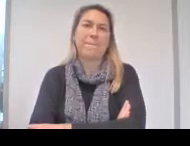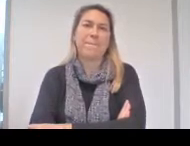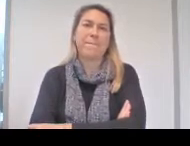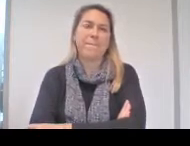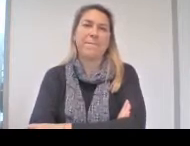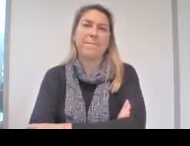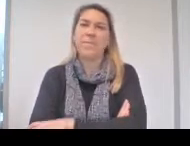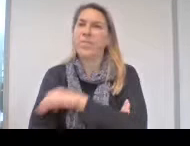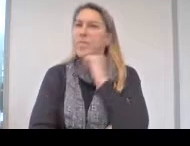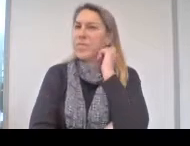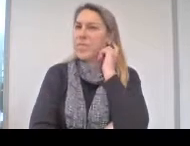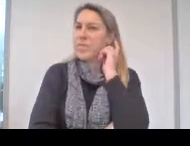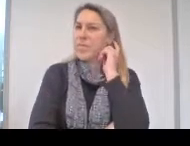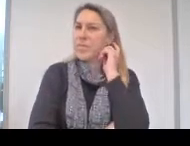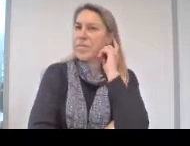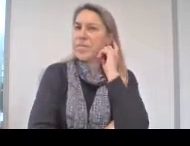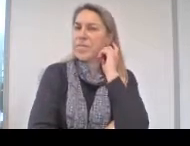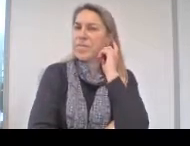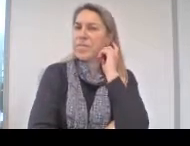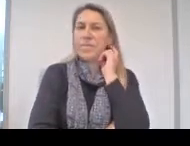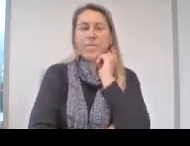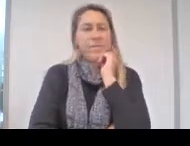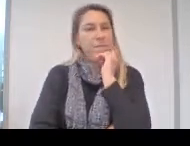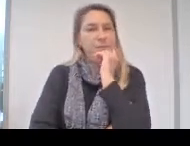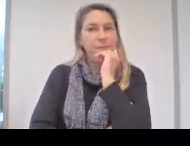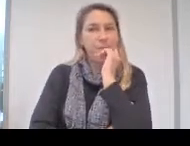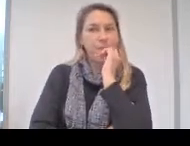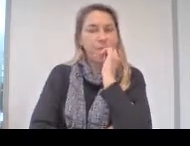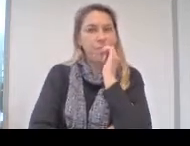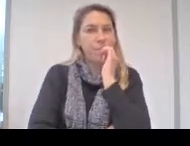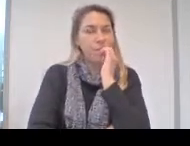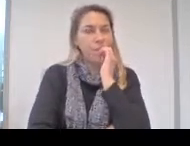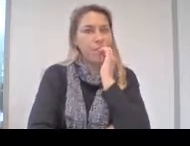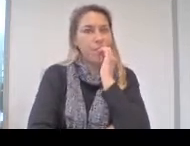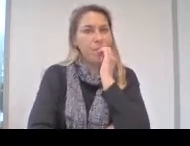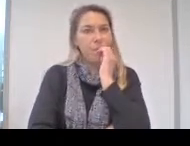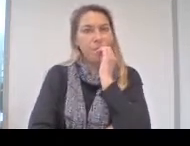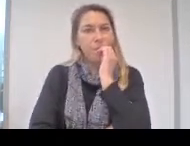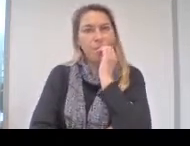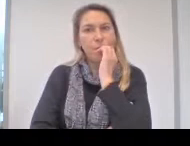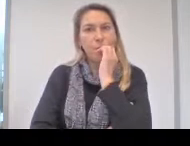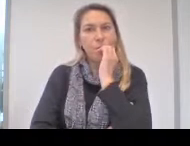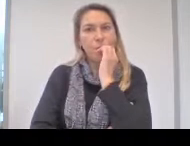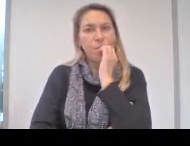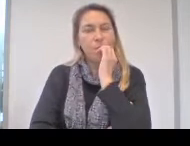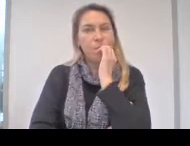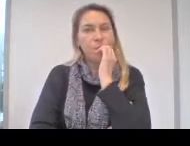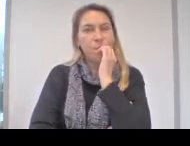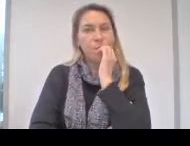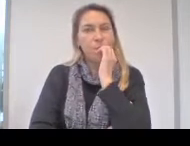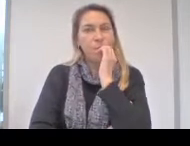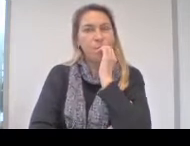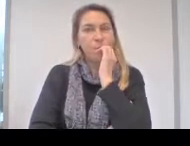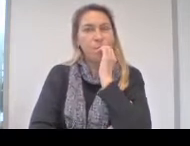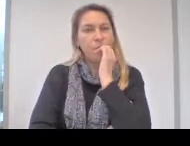bac plus 5, hein, avec des masters spécialisés justement dans le revenu management. J'en profite pour préciser que yield